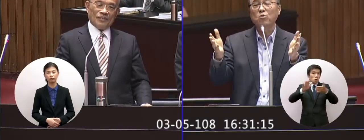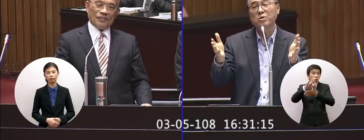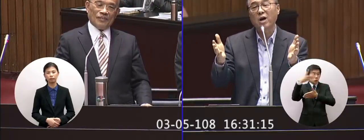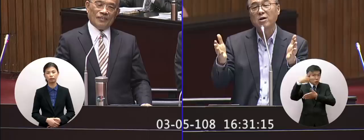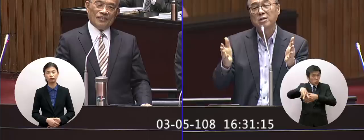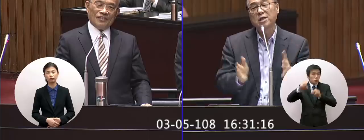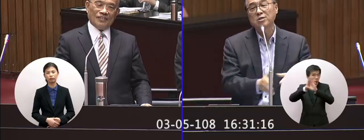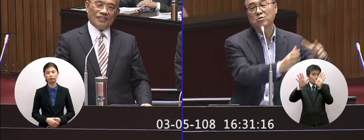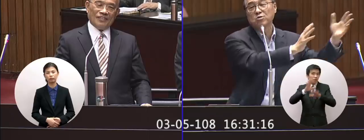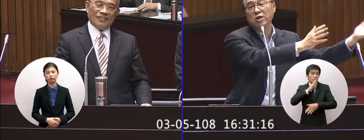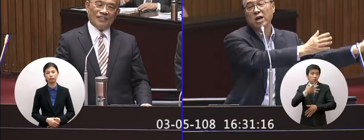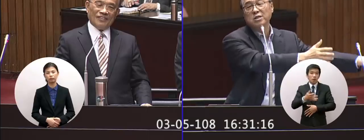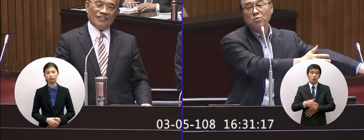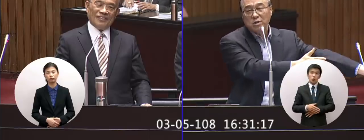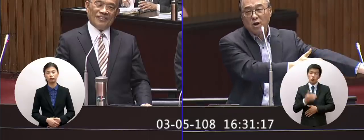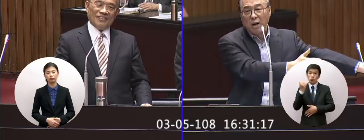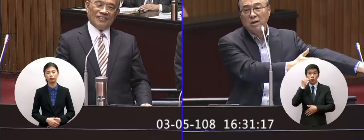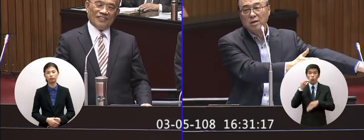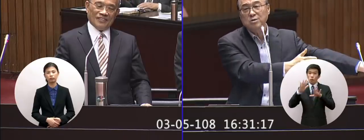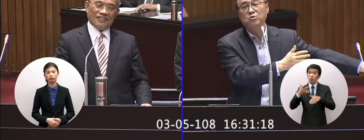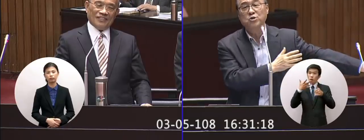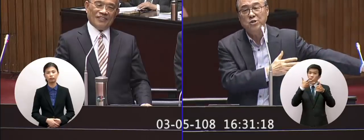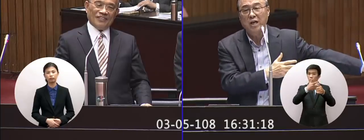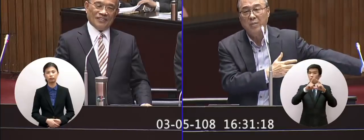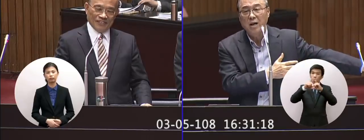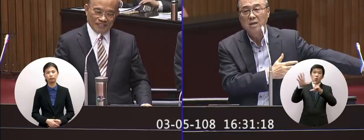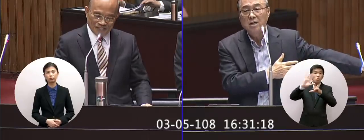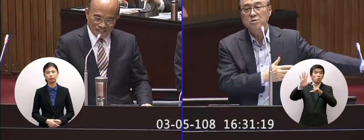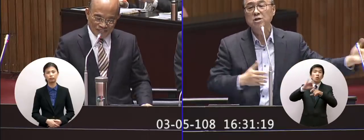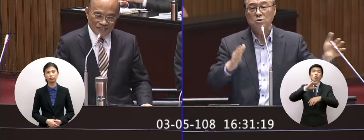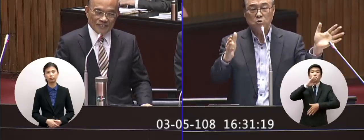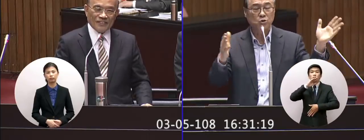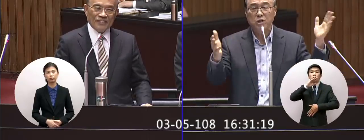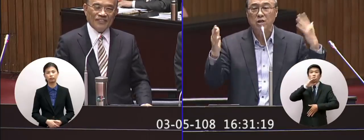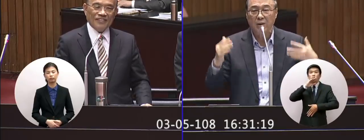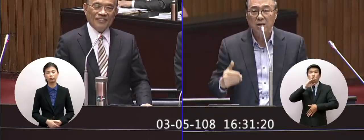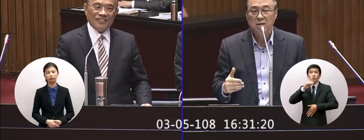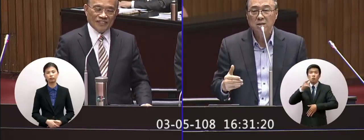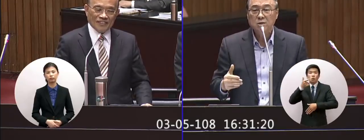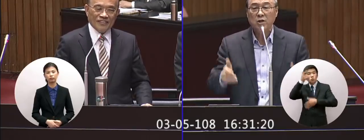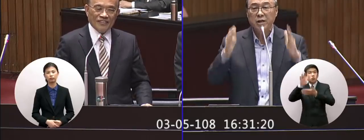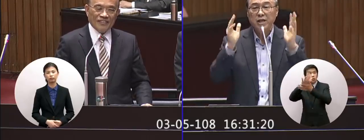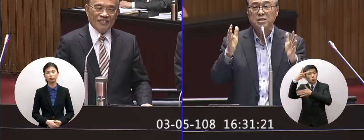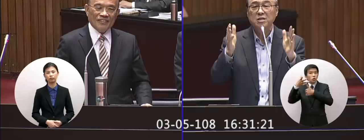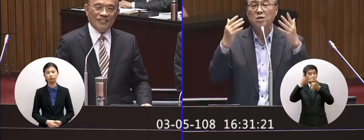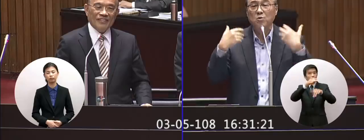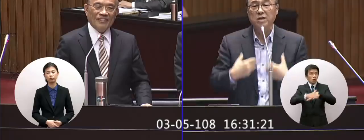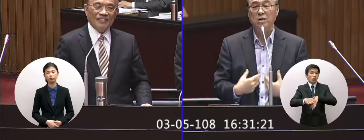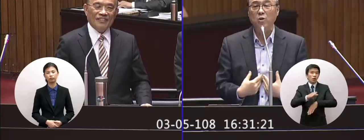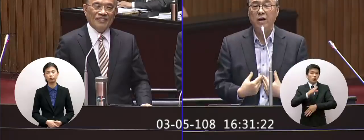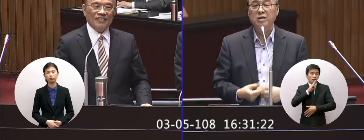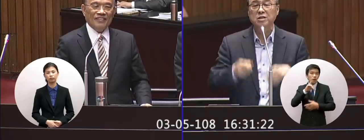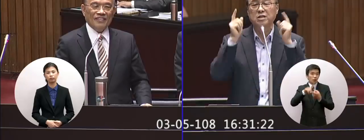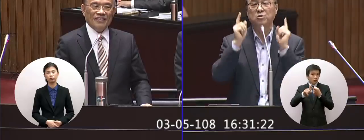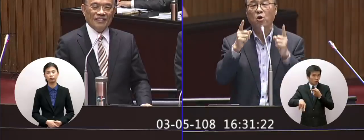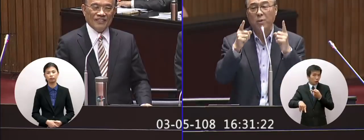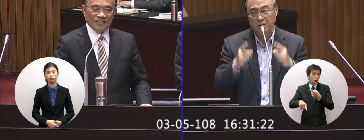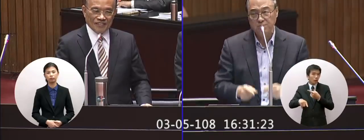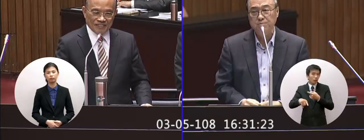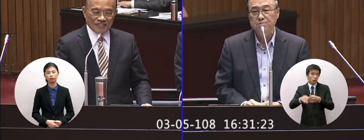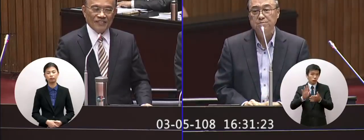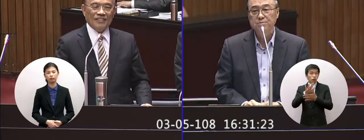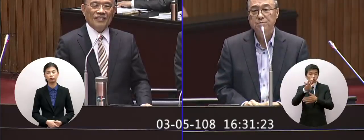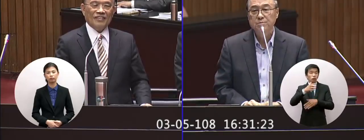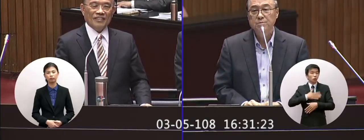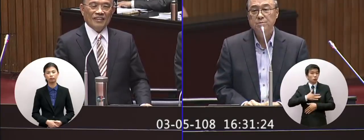咨询问不到，下次总咨询还是要问得到嘛？那时候选举前了嘛？那时候你已经做决定了嘛？就可以验证到底我讲的对还是你讲的错